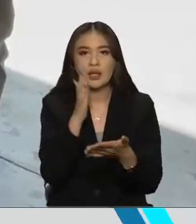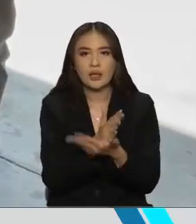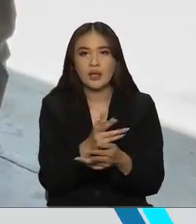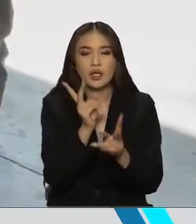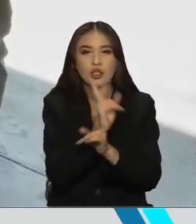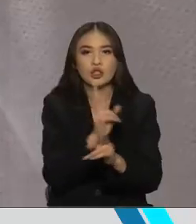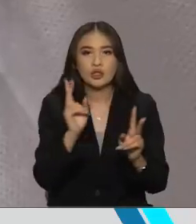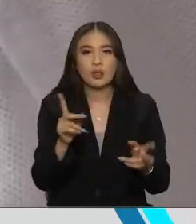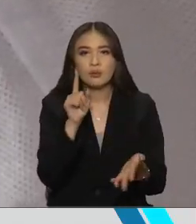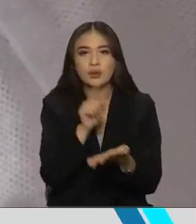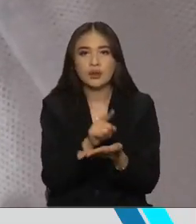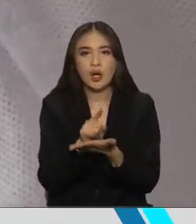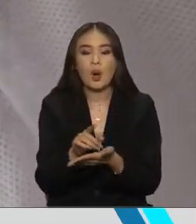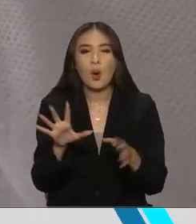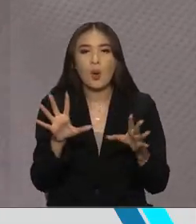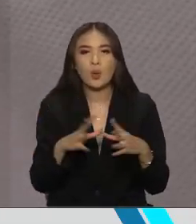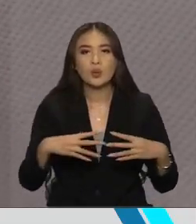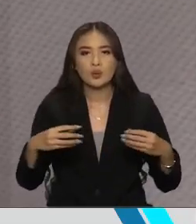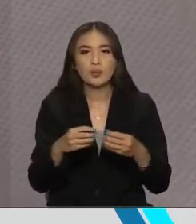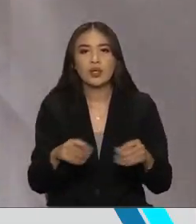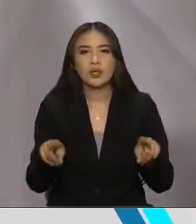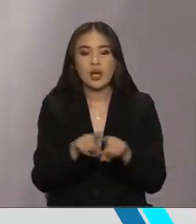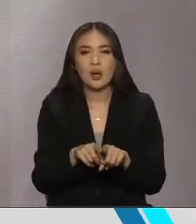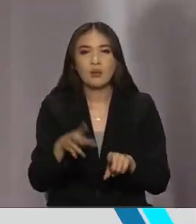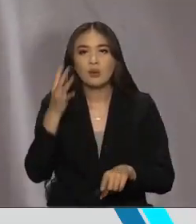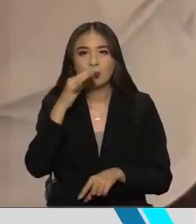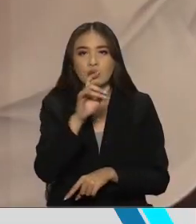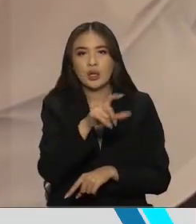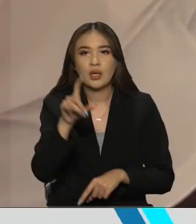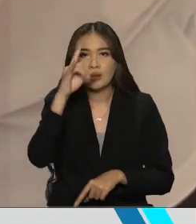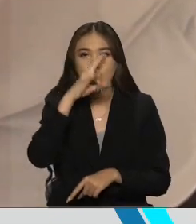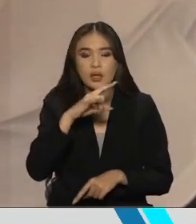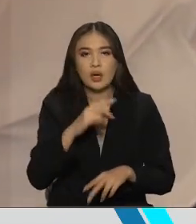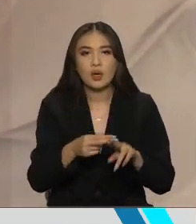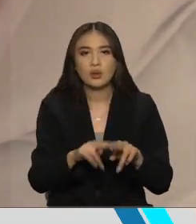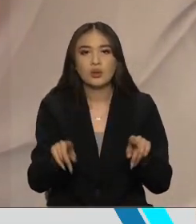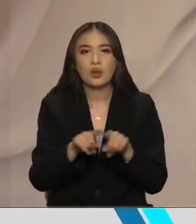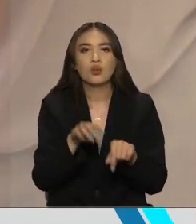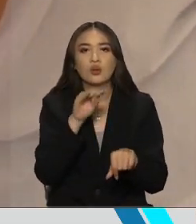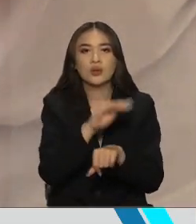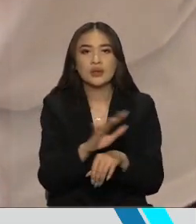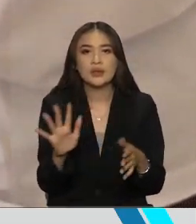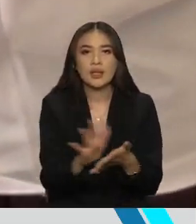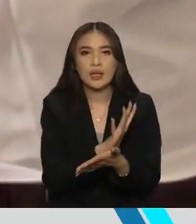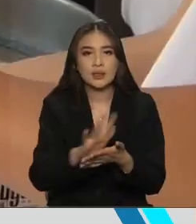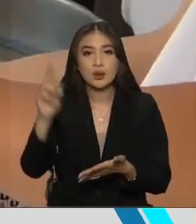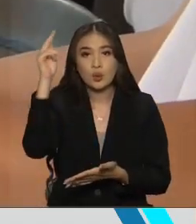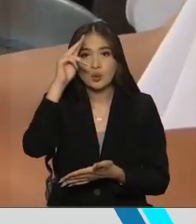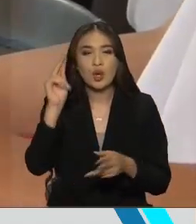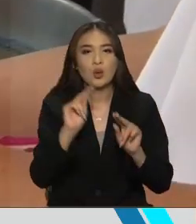Ешкім міндеттелмесе де отбасылар немесе кәсіпкер қазақтар демеушілік жасап тұрады. Оған қоса тегін сабақ беріп жүрген